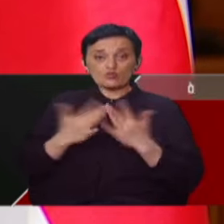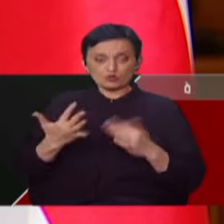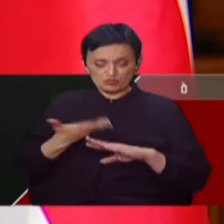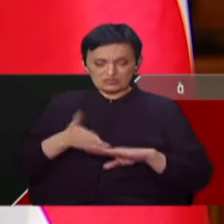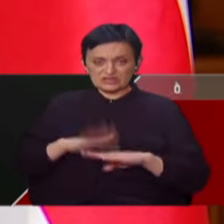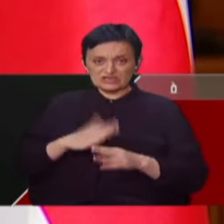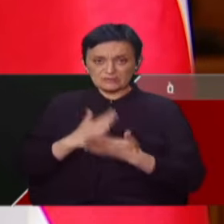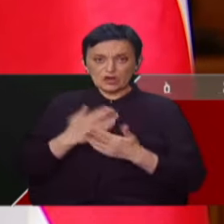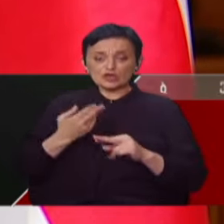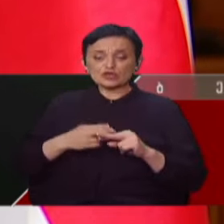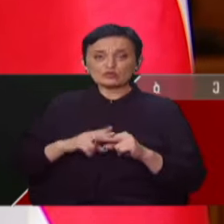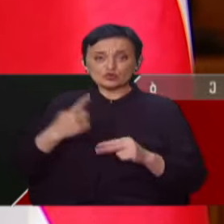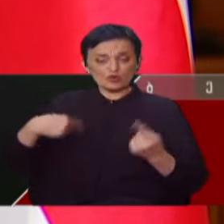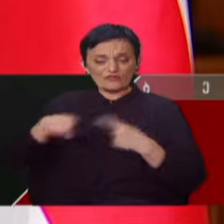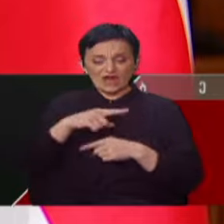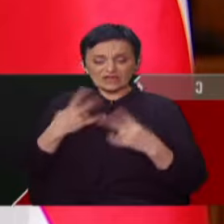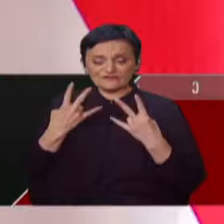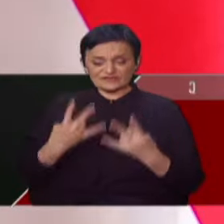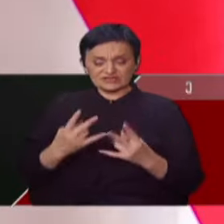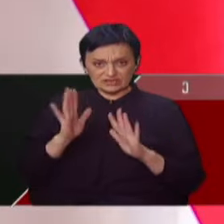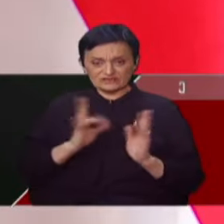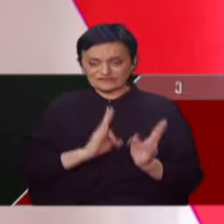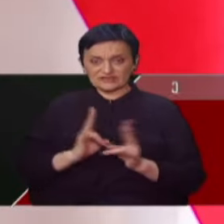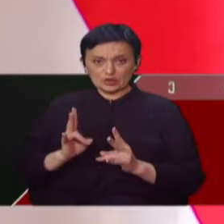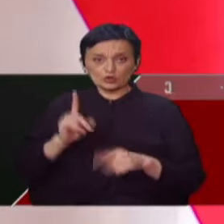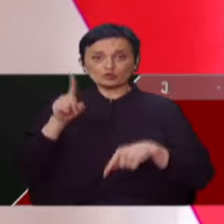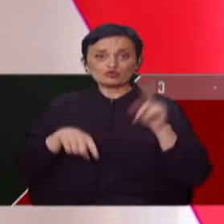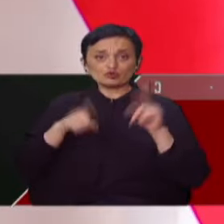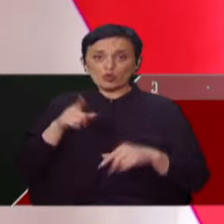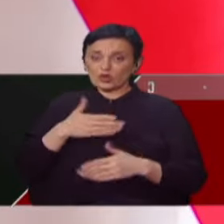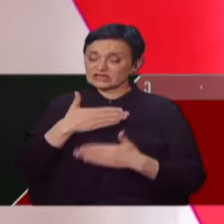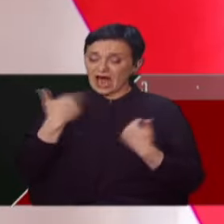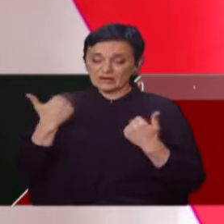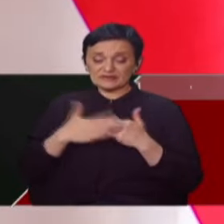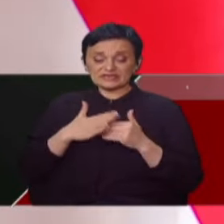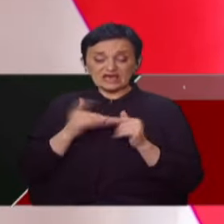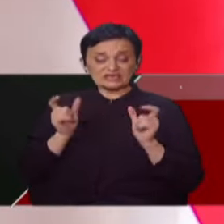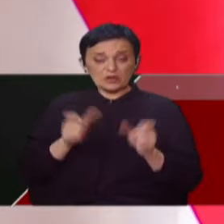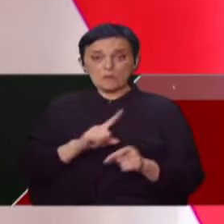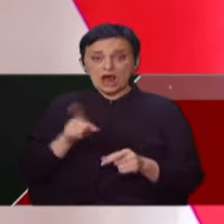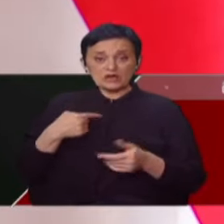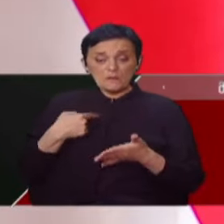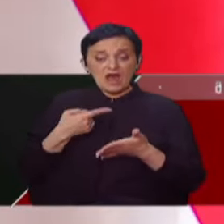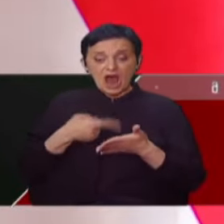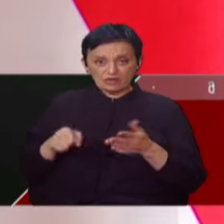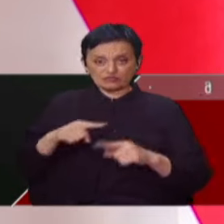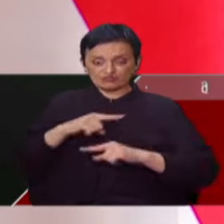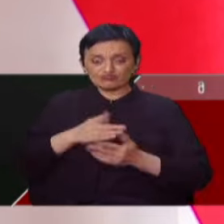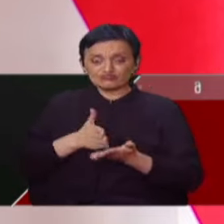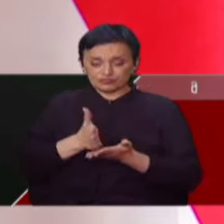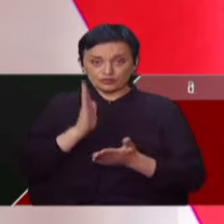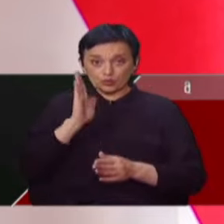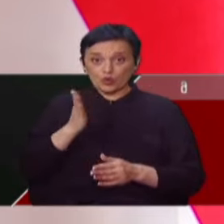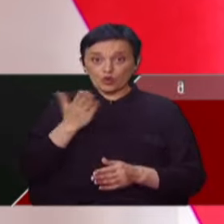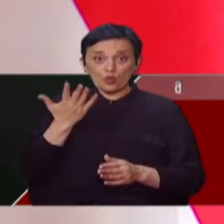მძიმეა, იმიტომ რომ ყველანი ვზიანდებით, ყველანი. მე ზოგადად არ მინდა რომ სანქციები დაუწესონ, მაგრამ მე არ გამომიცხრო აქამდე მივა, იმიტომ რომ ბუნებრივია, ხა